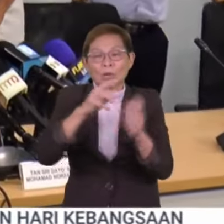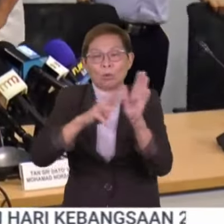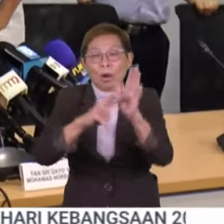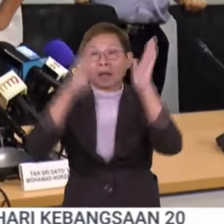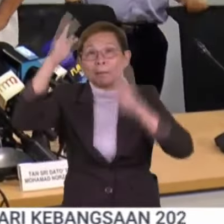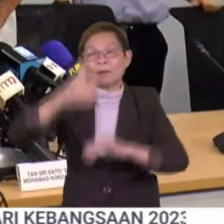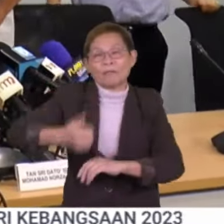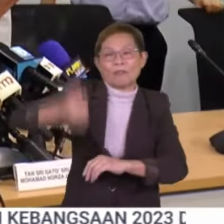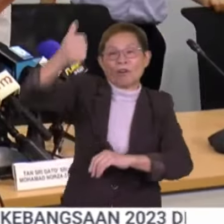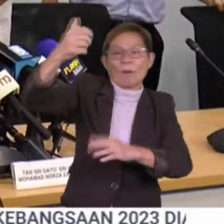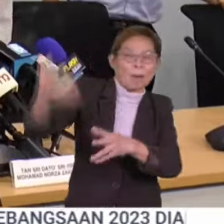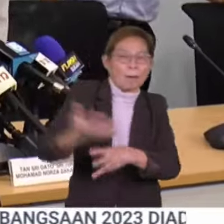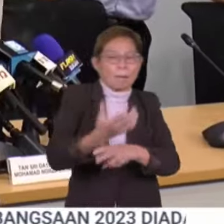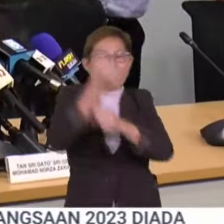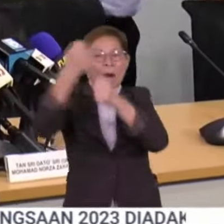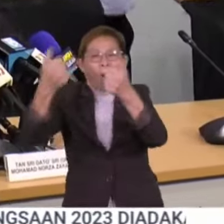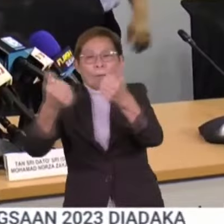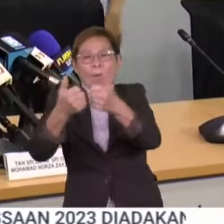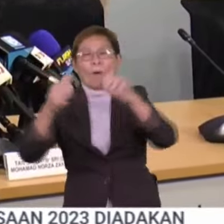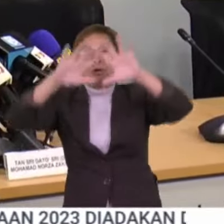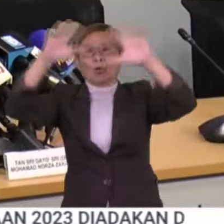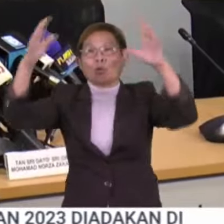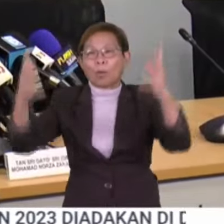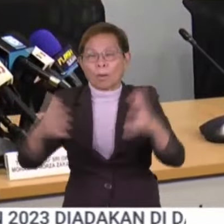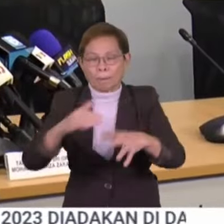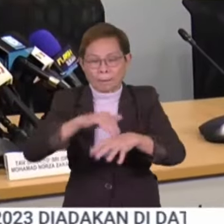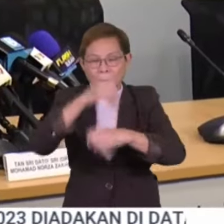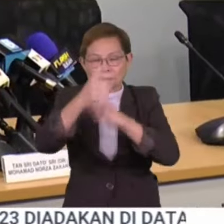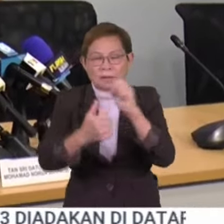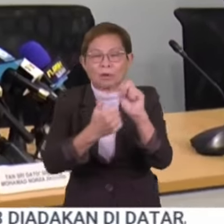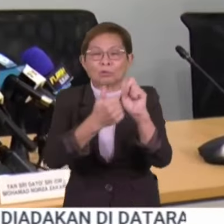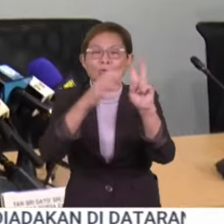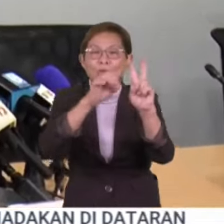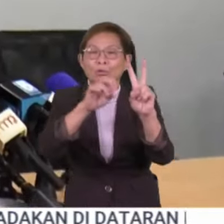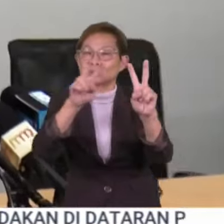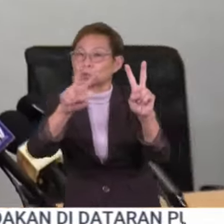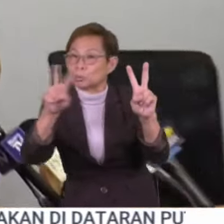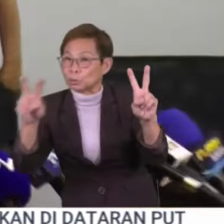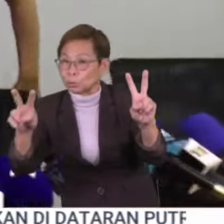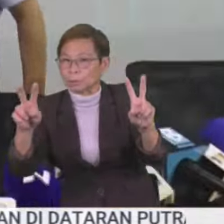wakil negara pertama menjuarai kejauhan dunia pada tahun lepas